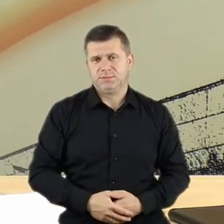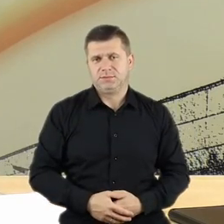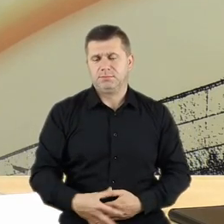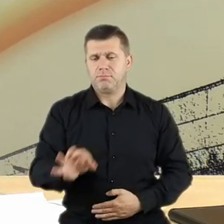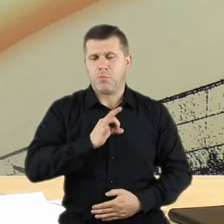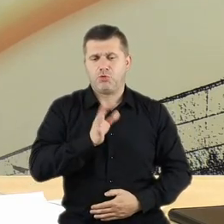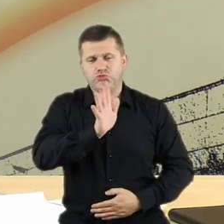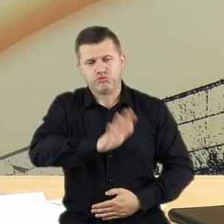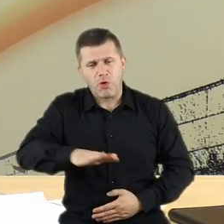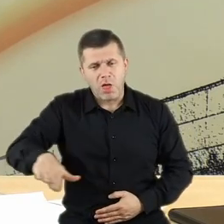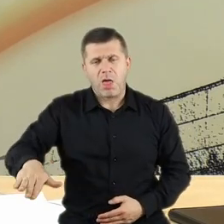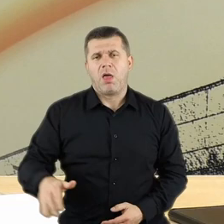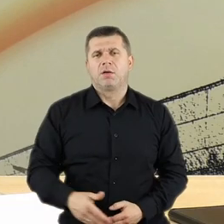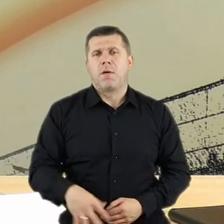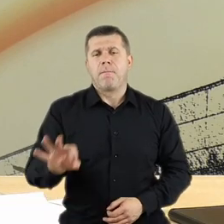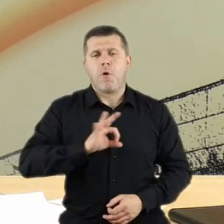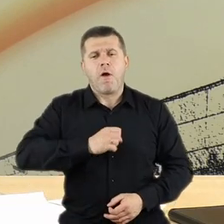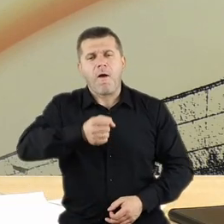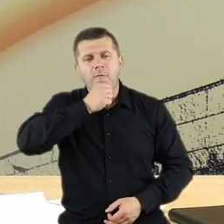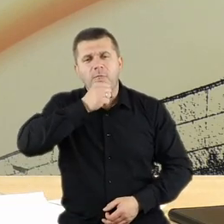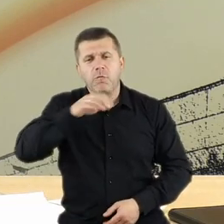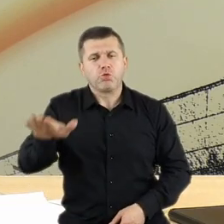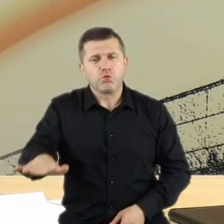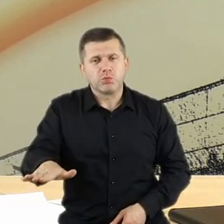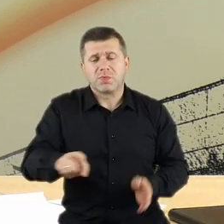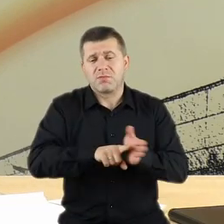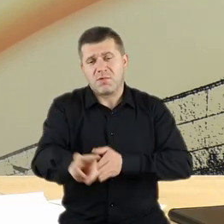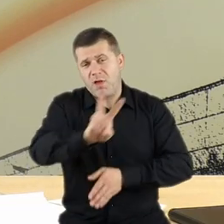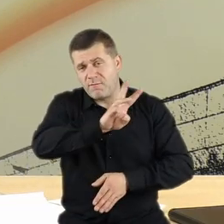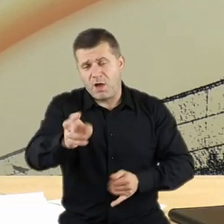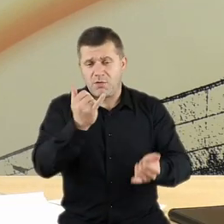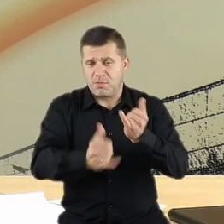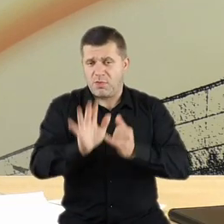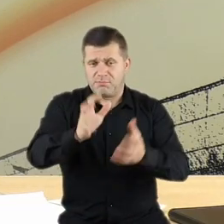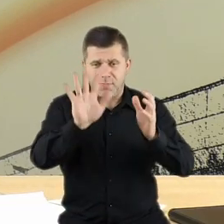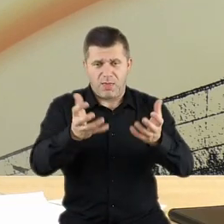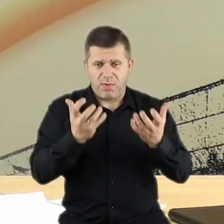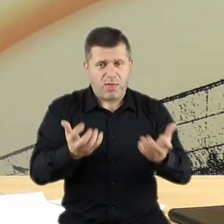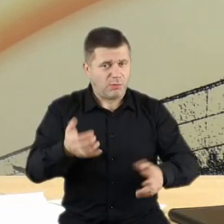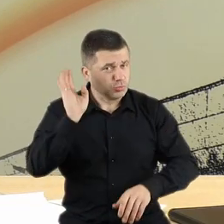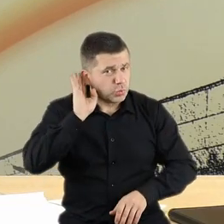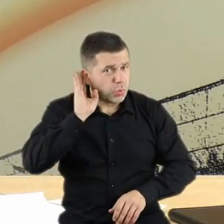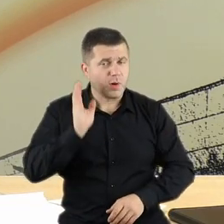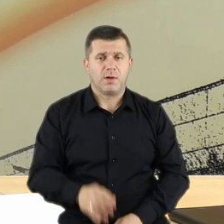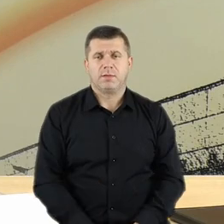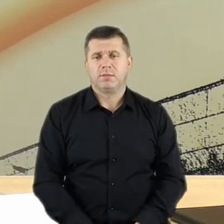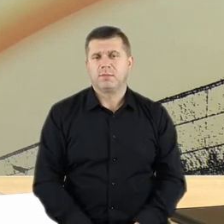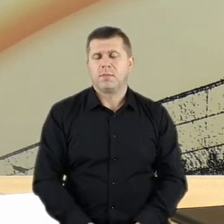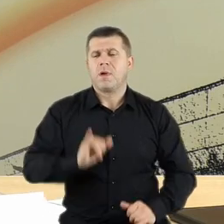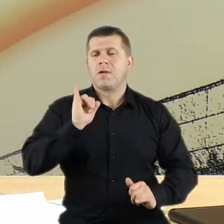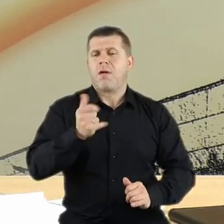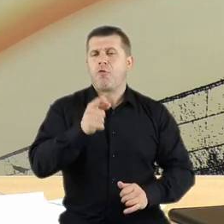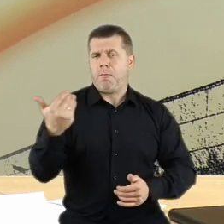dzieciom moim wnukom No dla was jeśli chcecie słuchać jak to było